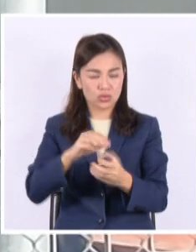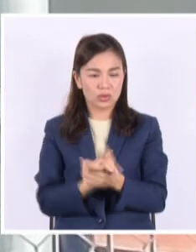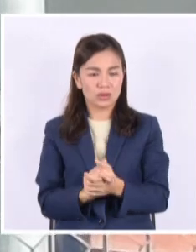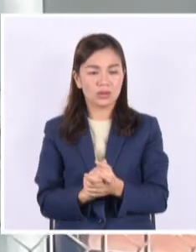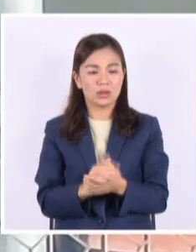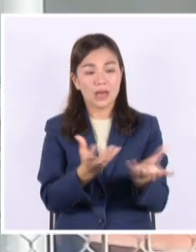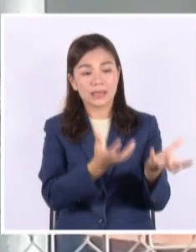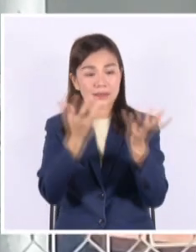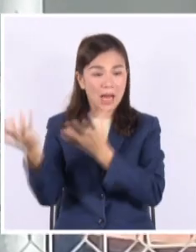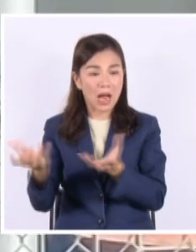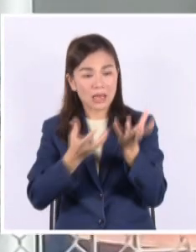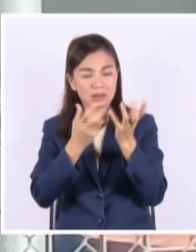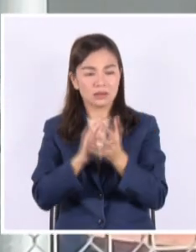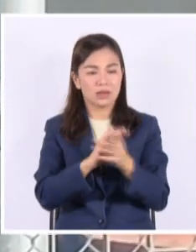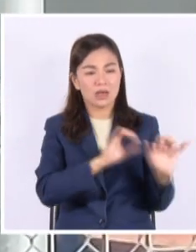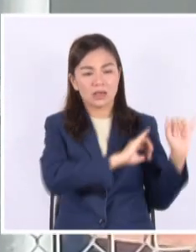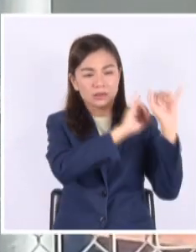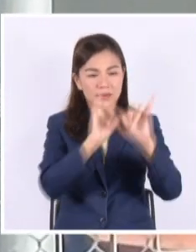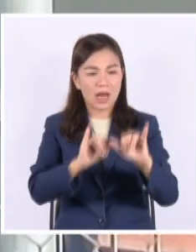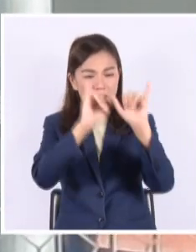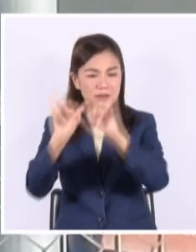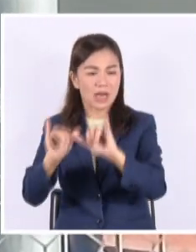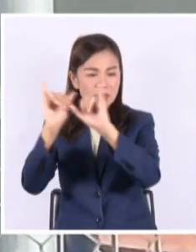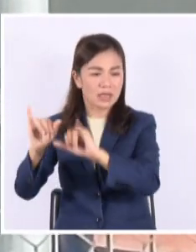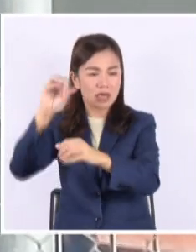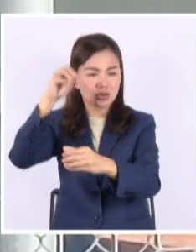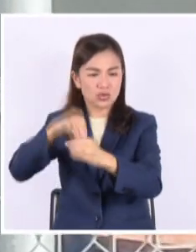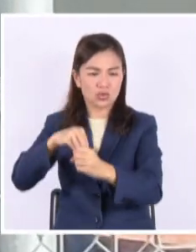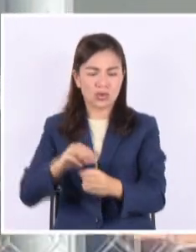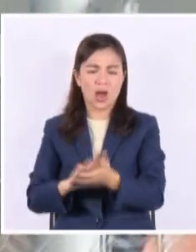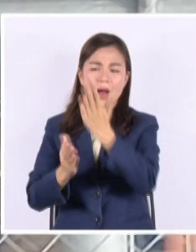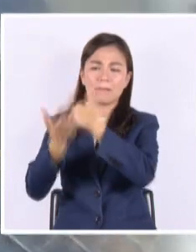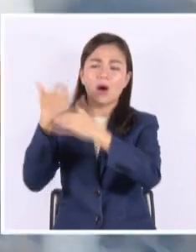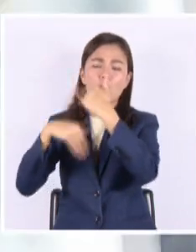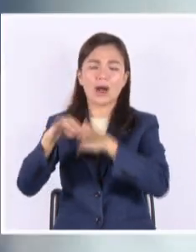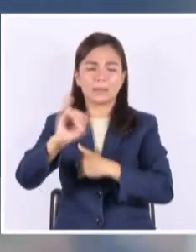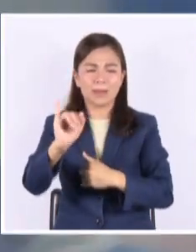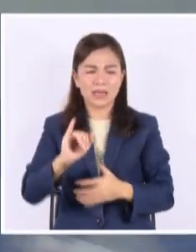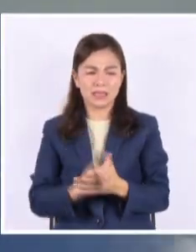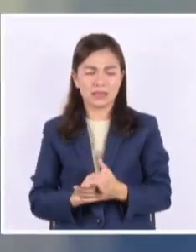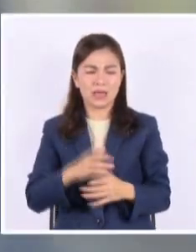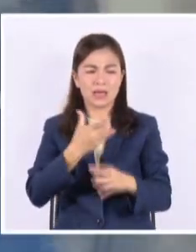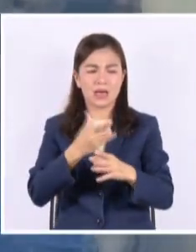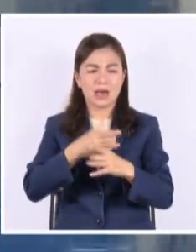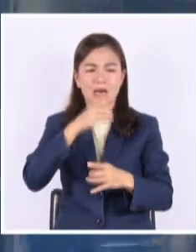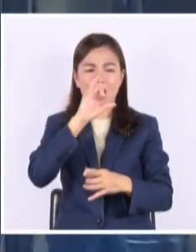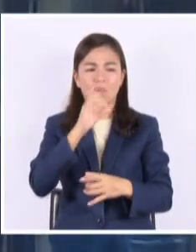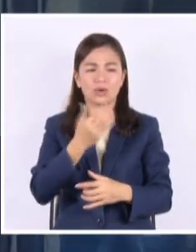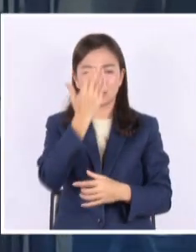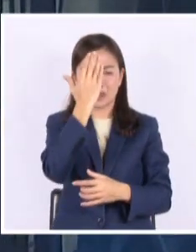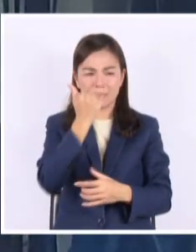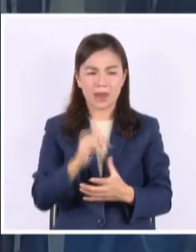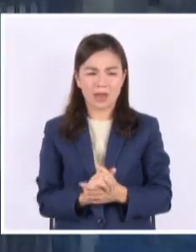ายมาหลายวัดแล้ว ย้ายมาหลายวัดแล้วแต่มากลับไปอยู่ตรงนี้ ตอนไม่ดีไปกินเหล้าทำไมตอนบวชอ่ะ ก็มากินตอนนี้อ่ะตอนที่เขาโทษ